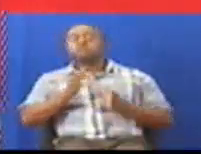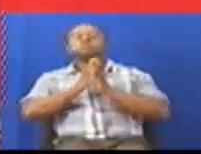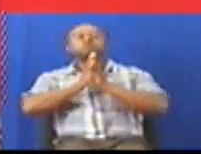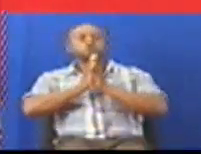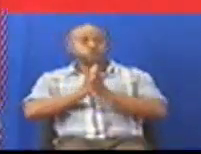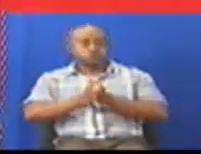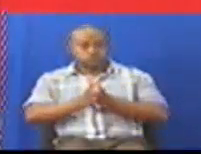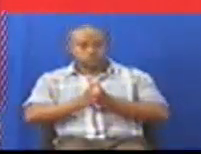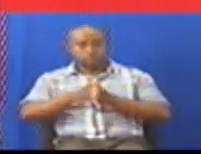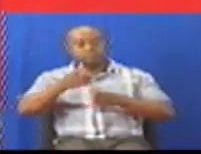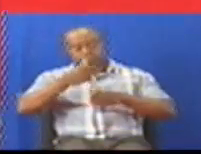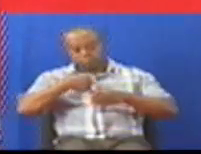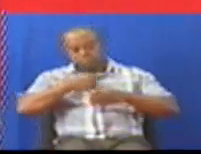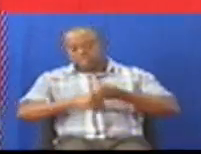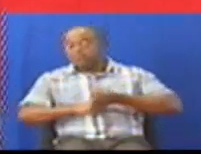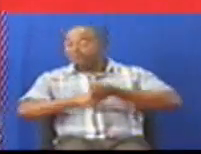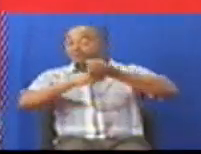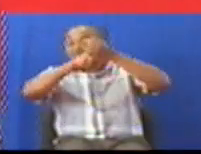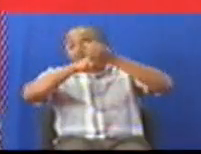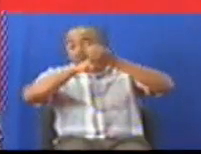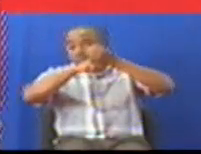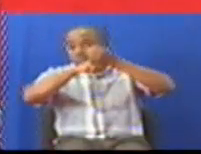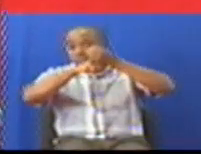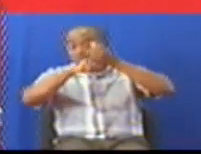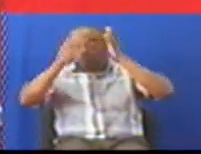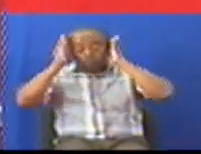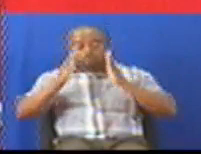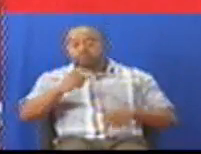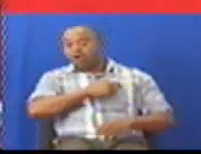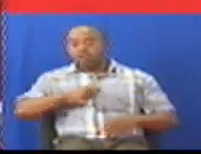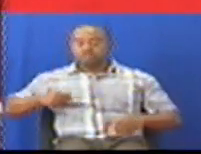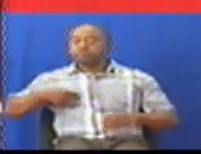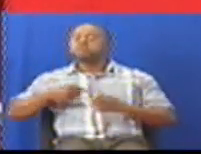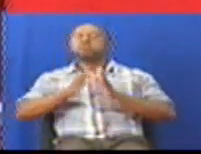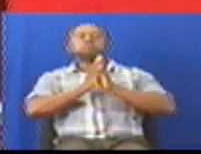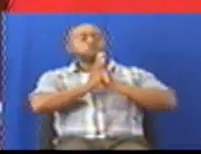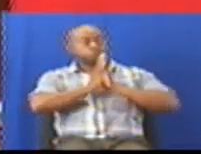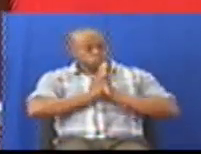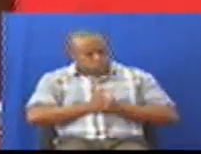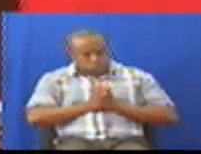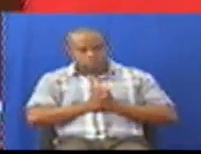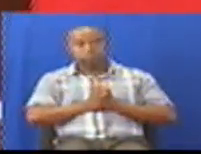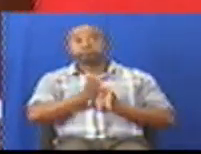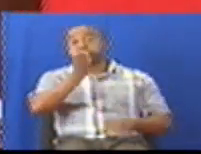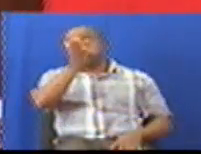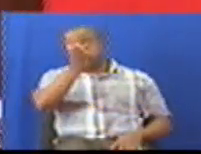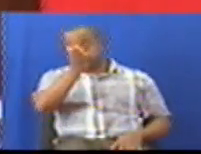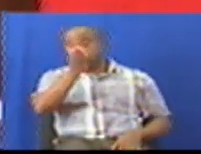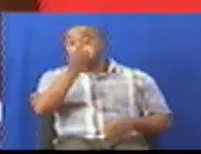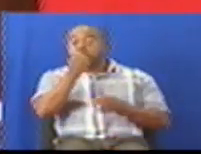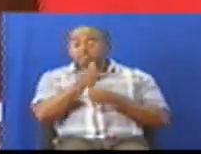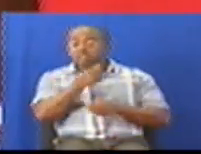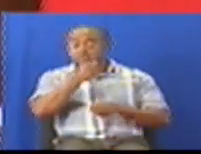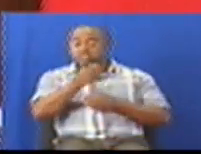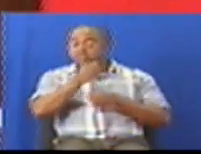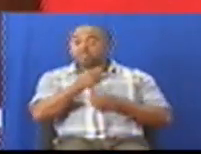Niungane na wabunge wenzangu kumshukuru Mheshimiwa Rais wetu John Pombe Joseph Magufuli kwa kazi nzuri